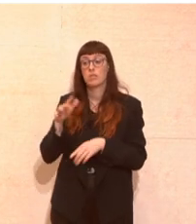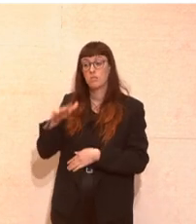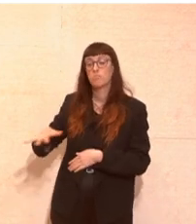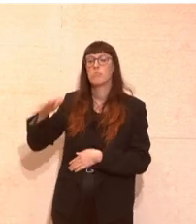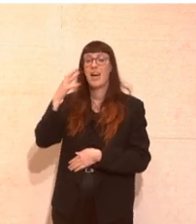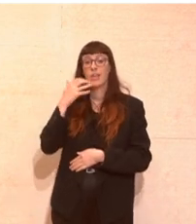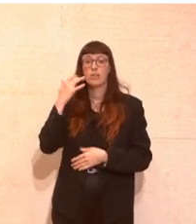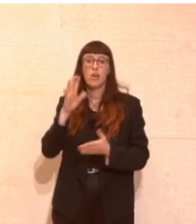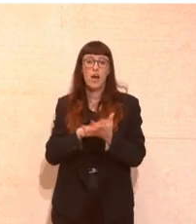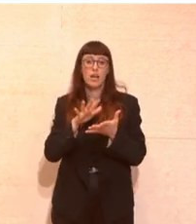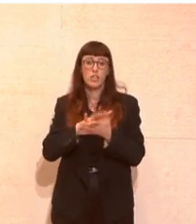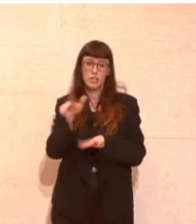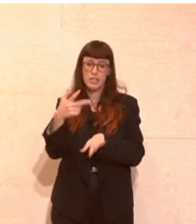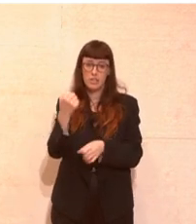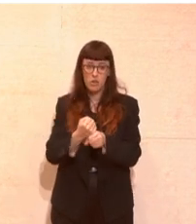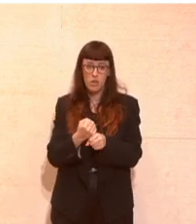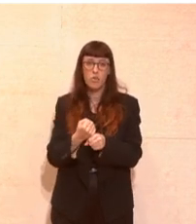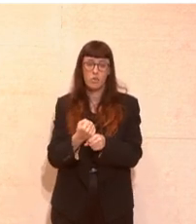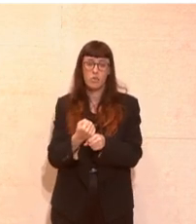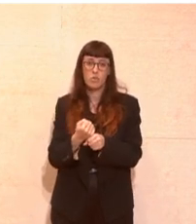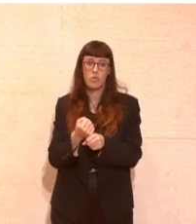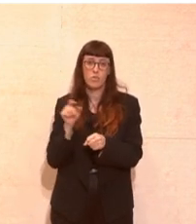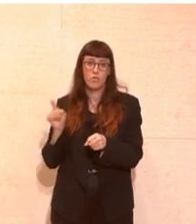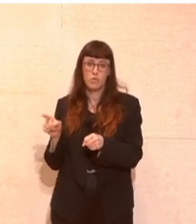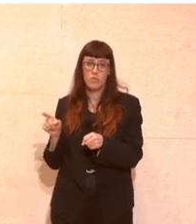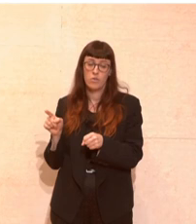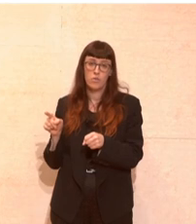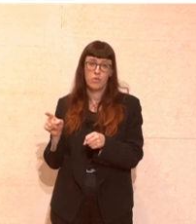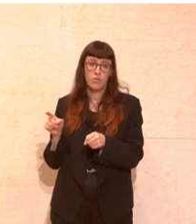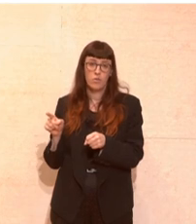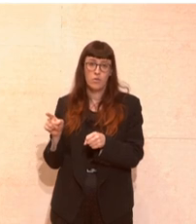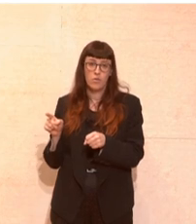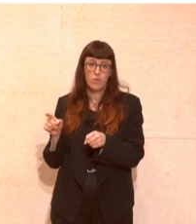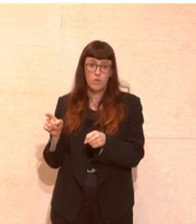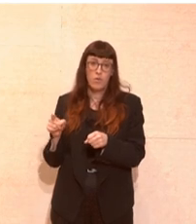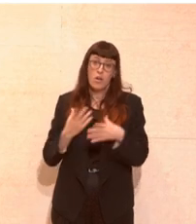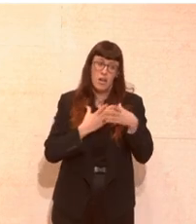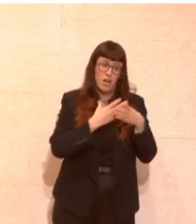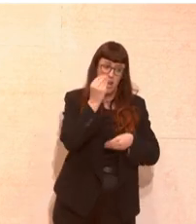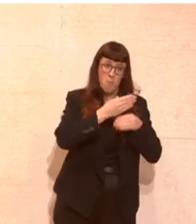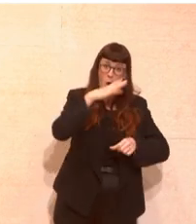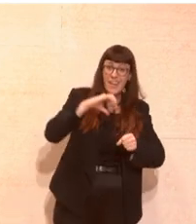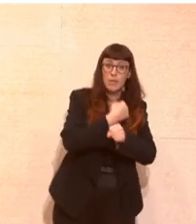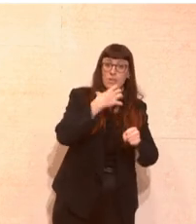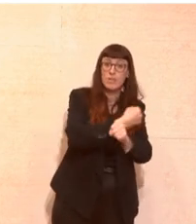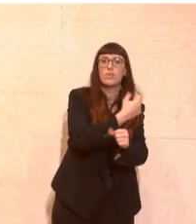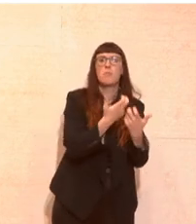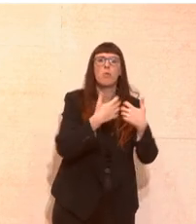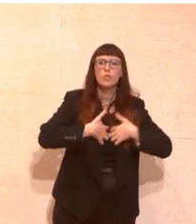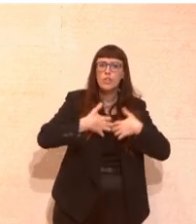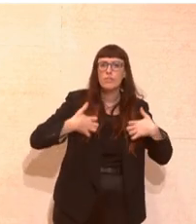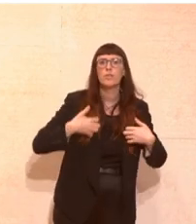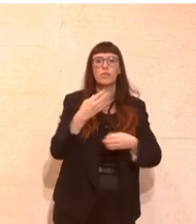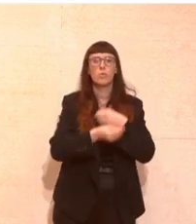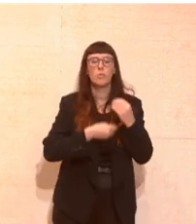ans, qu'il y a un lien fort entre la réussite scolaire, finalement, dans les matières scientifiques ou